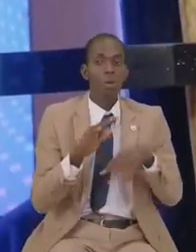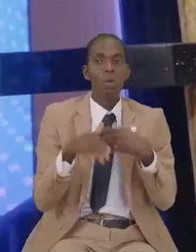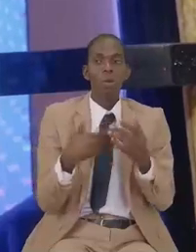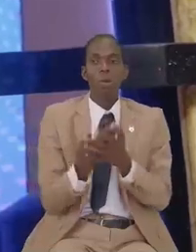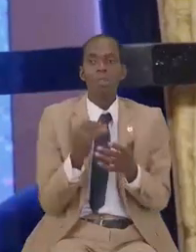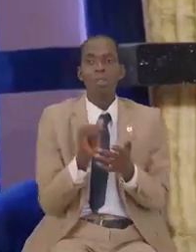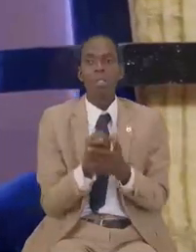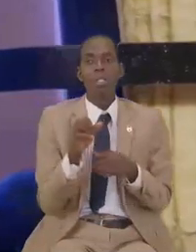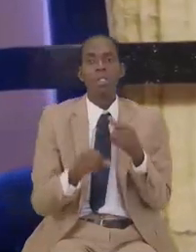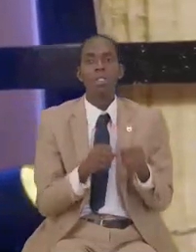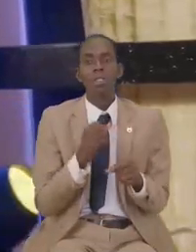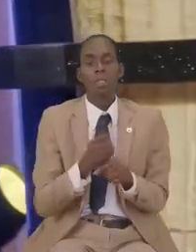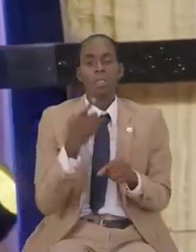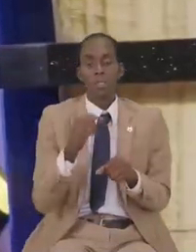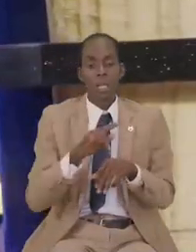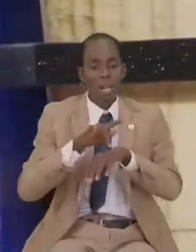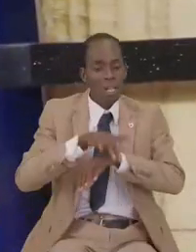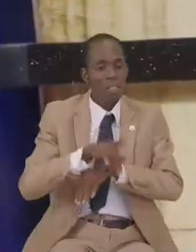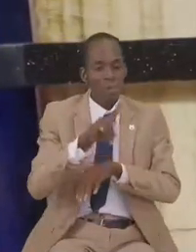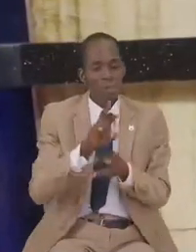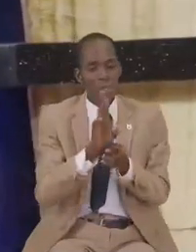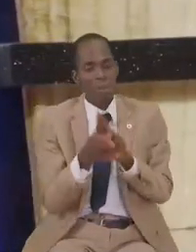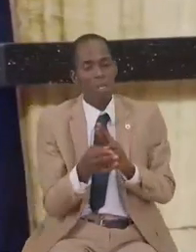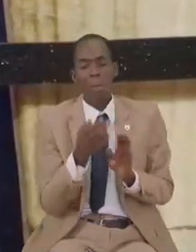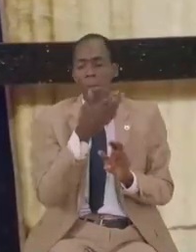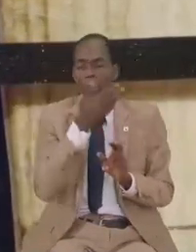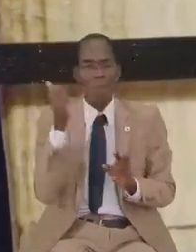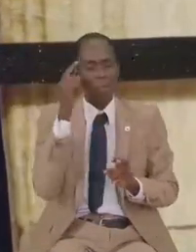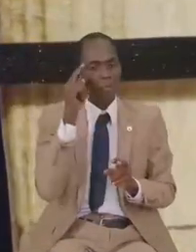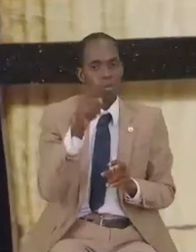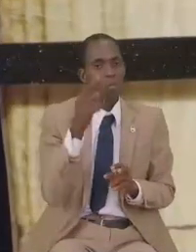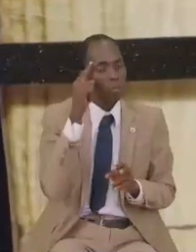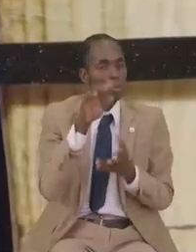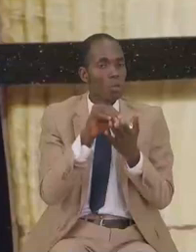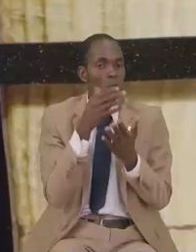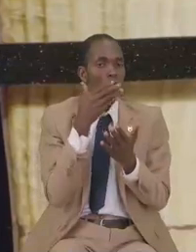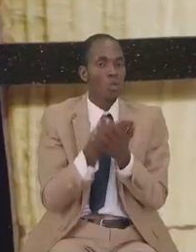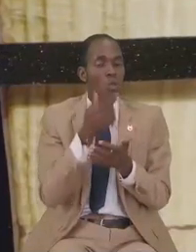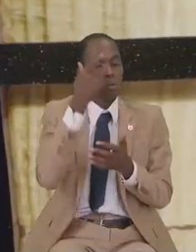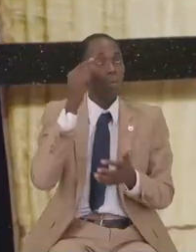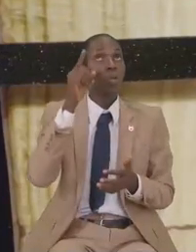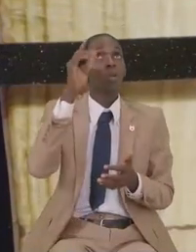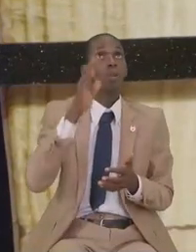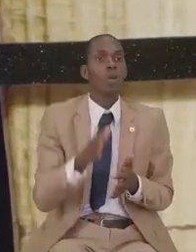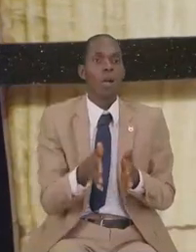tu t'es fait durant ces années, plus tu te repens tôt, plus